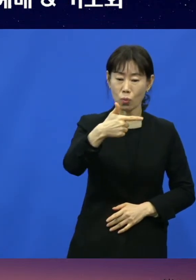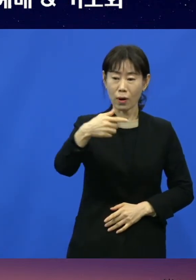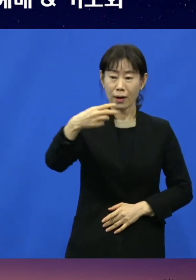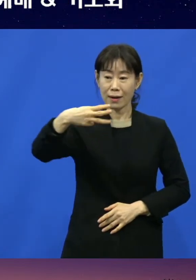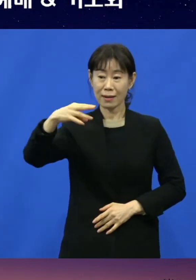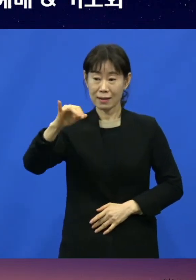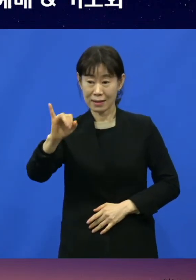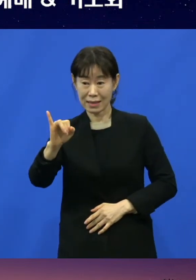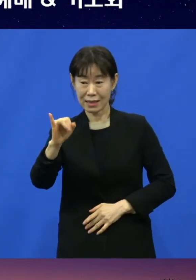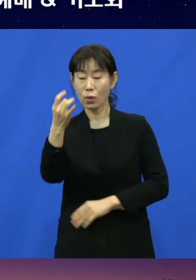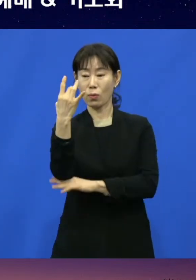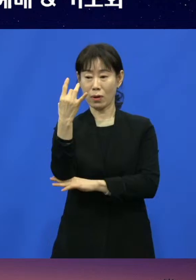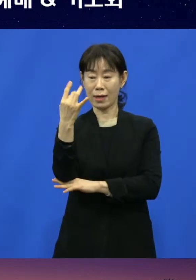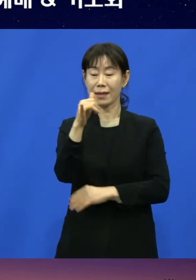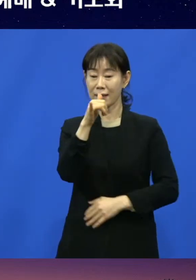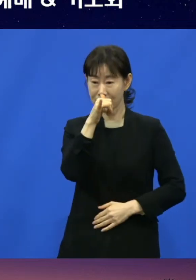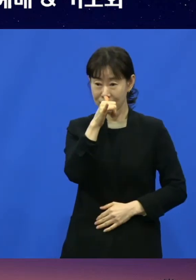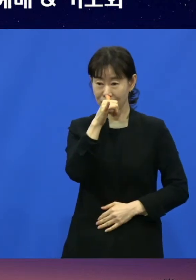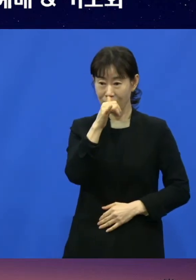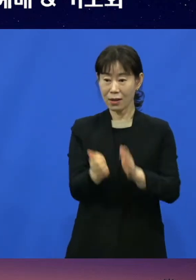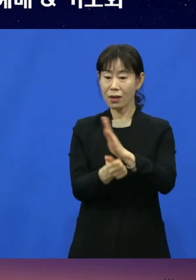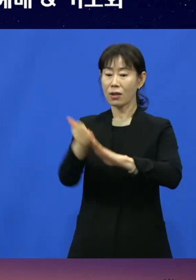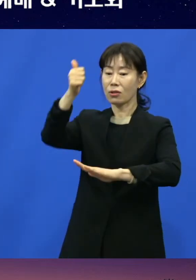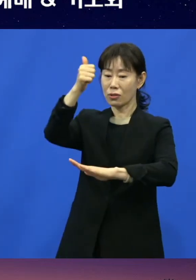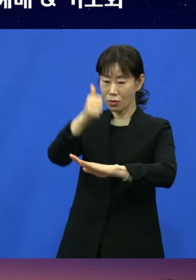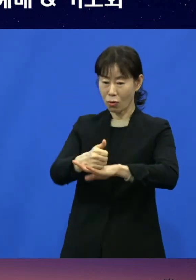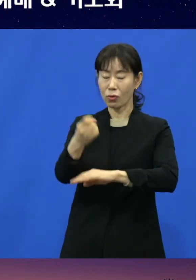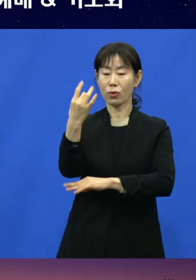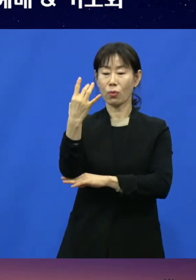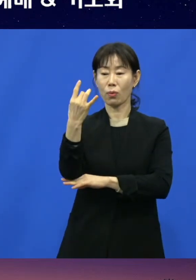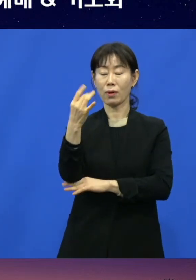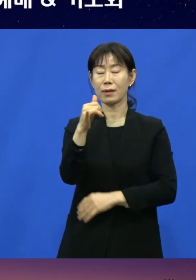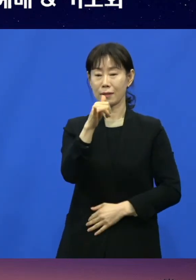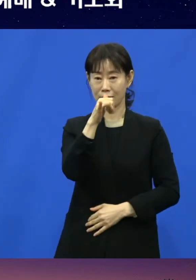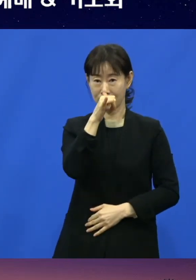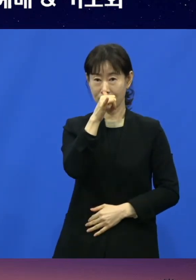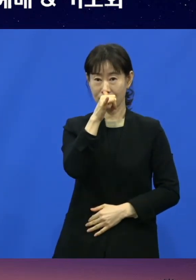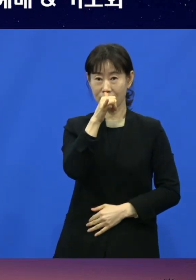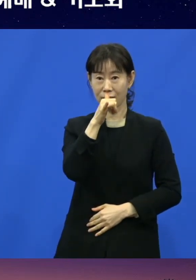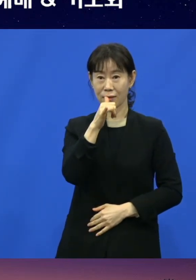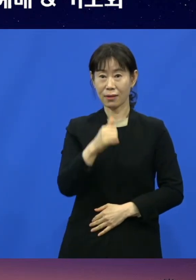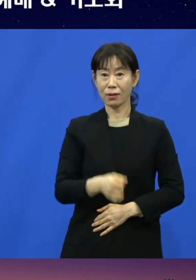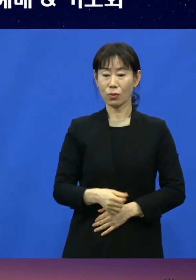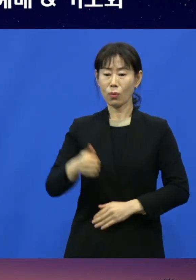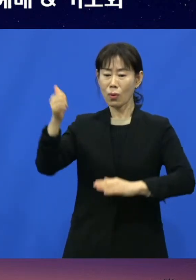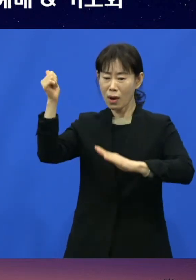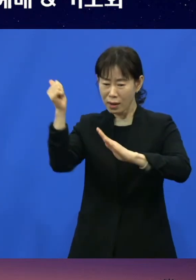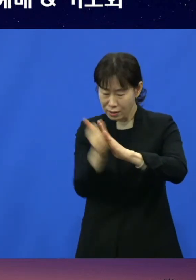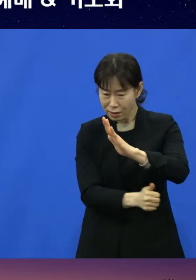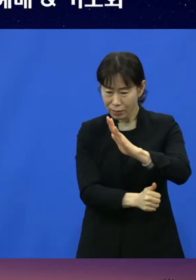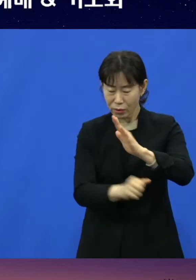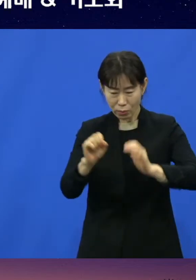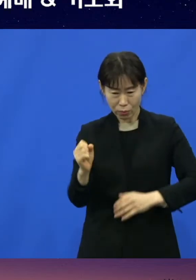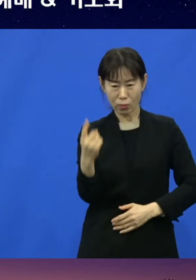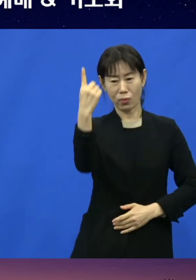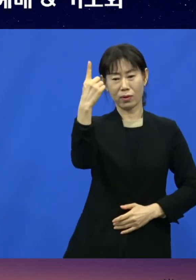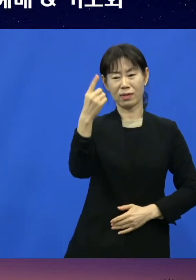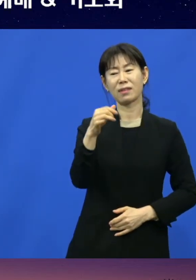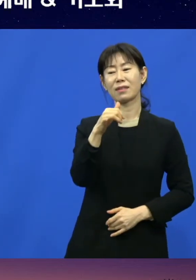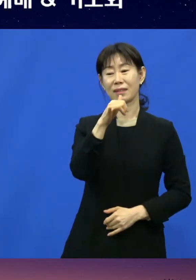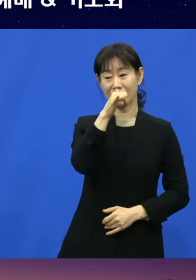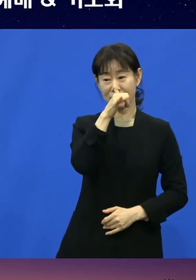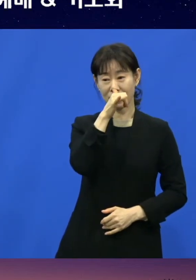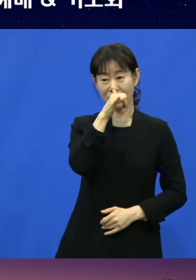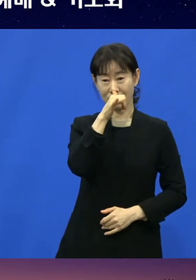사람들의 원리가 있죠. 성공할 수밖에 없는 원리들. 또 실패도 실패할 수밖에